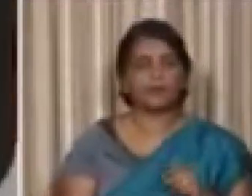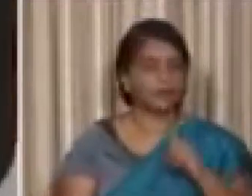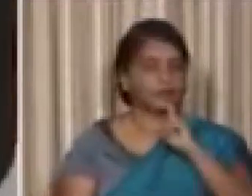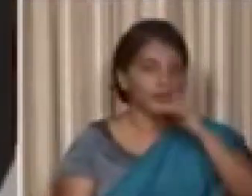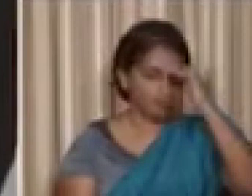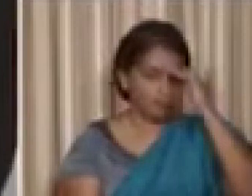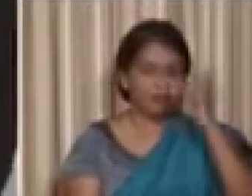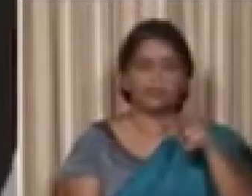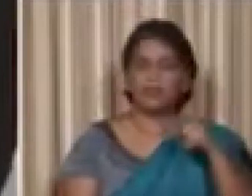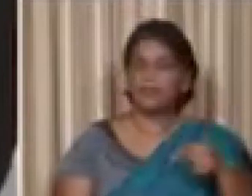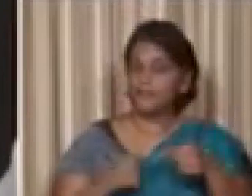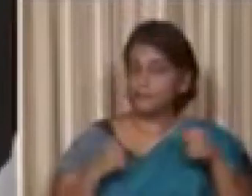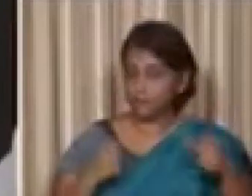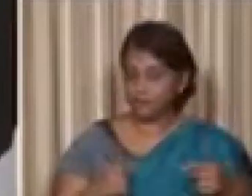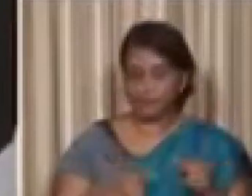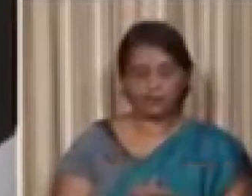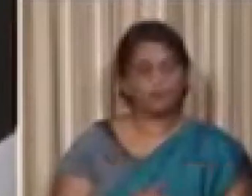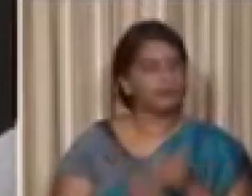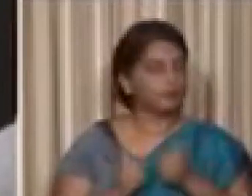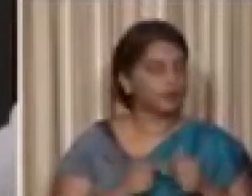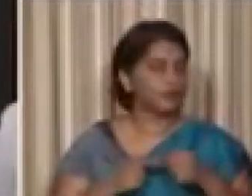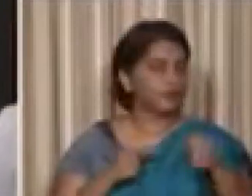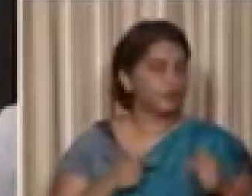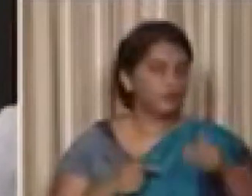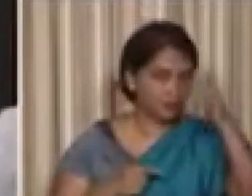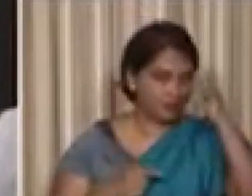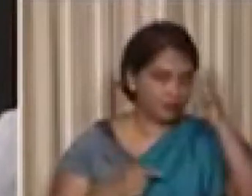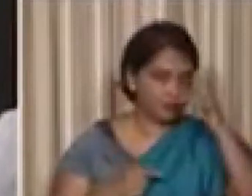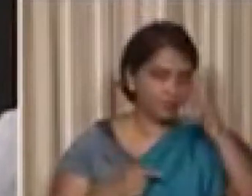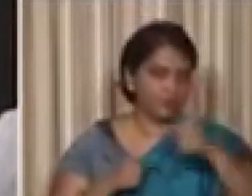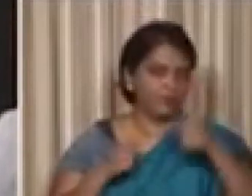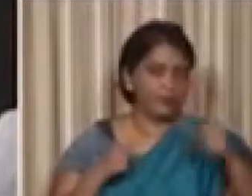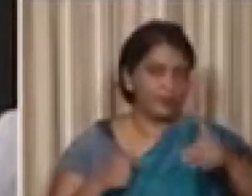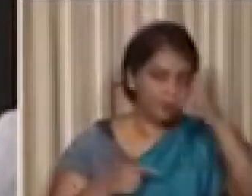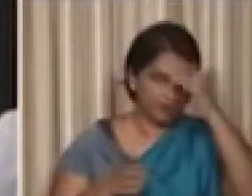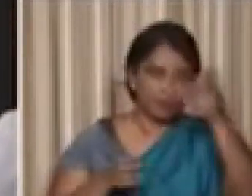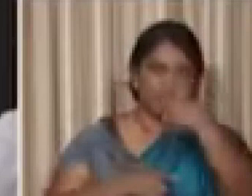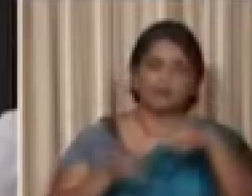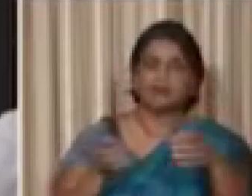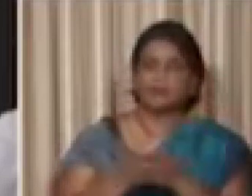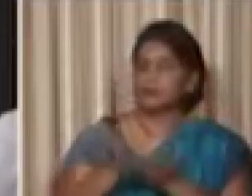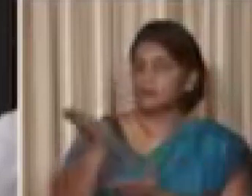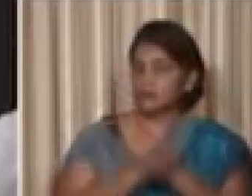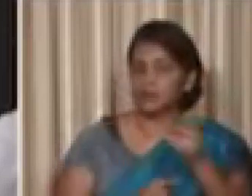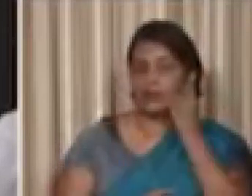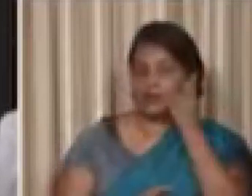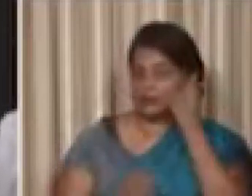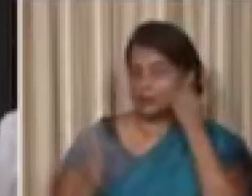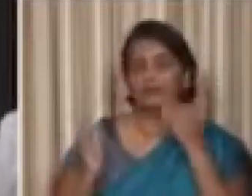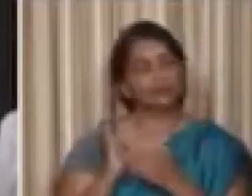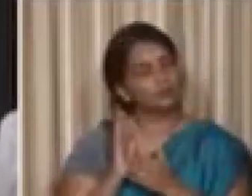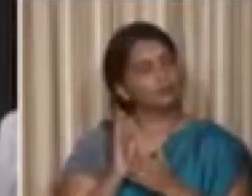Katanaga Tumata Virudha Genina Vipakshanaik Vipakshanaik Tumatu Kandami Dirpatkala Yojana Pilibandra